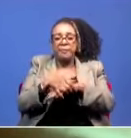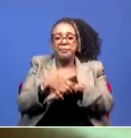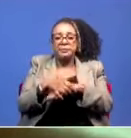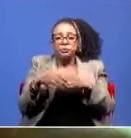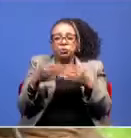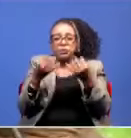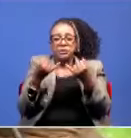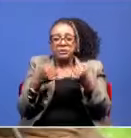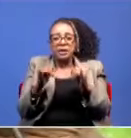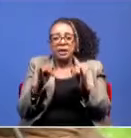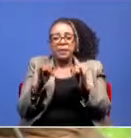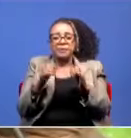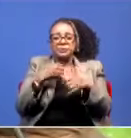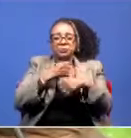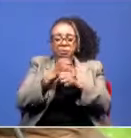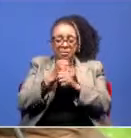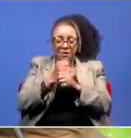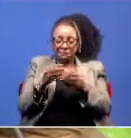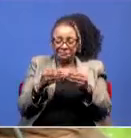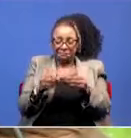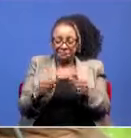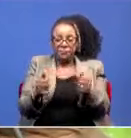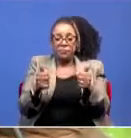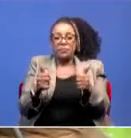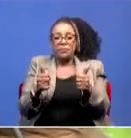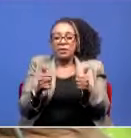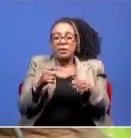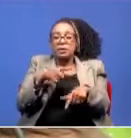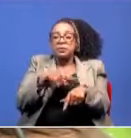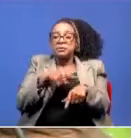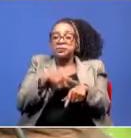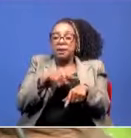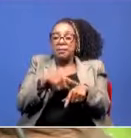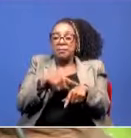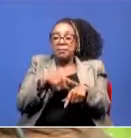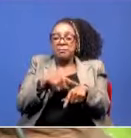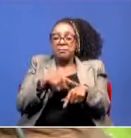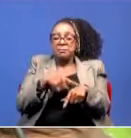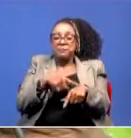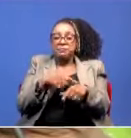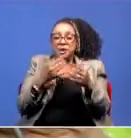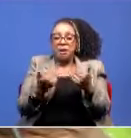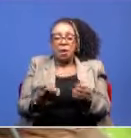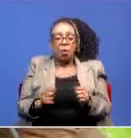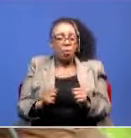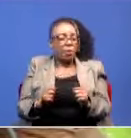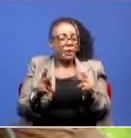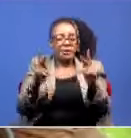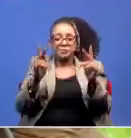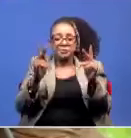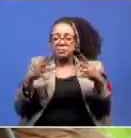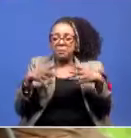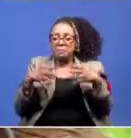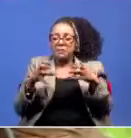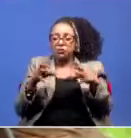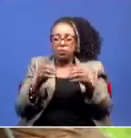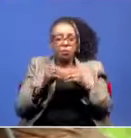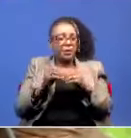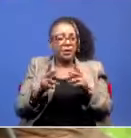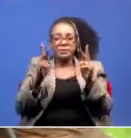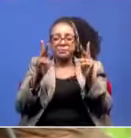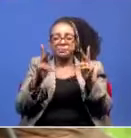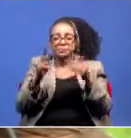chini, unajaribu kutoa hiyo muscle kabisa. Lakini sasa ukiona sasa athlete ameshakuwa sawa, muscles ziko supple